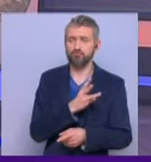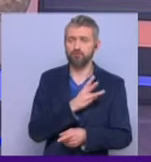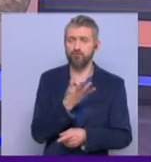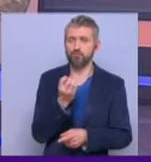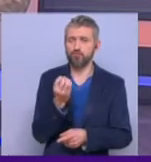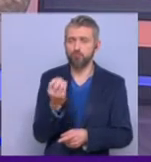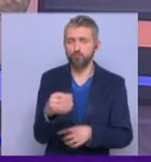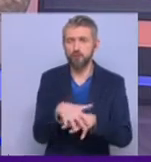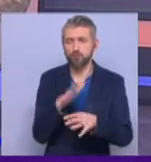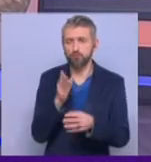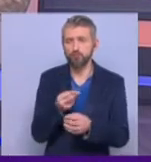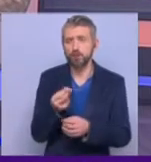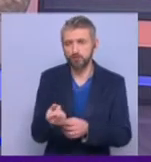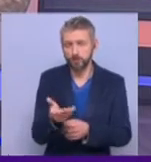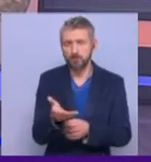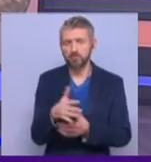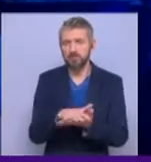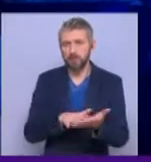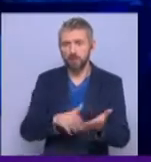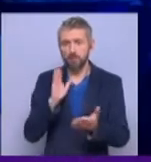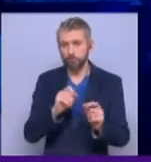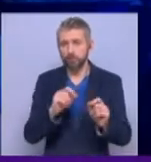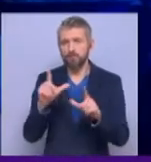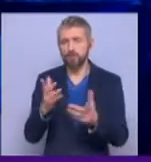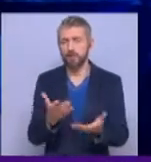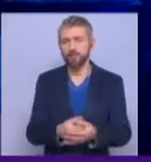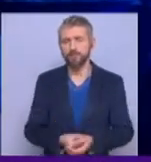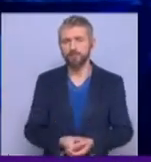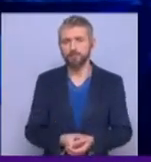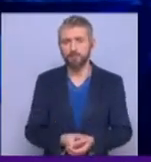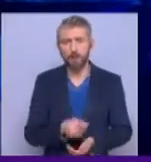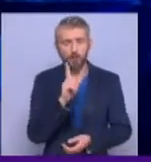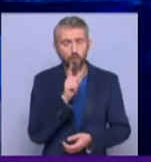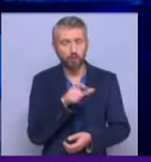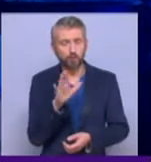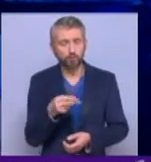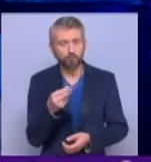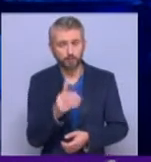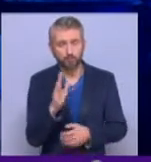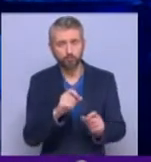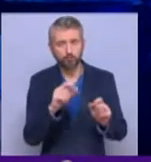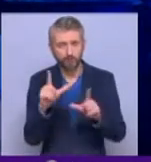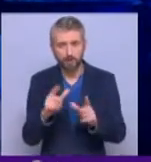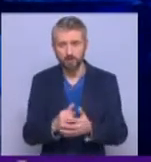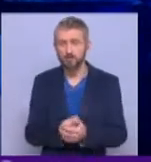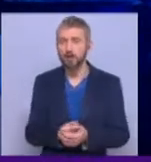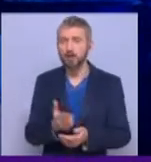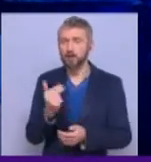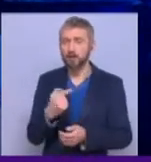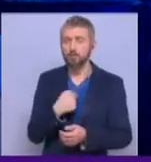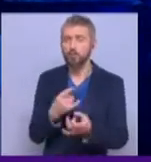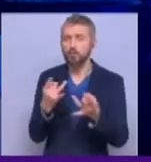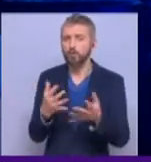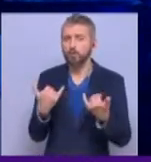народ будет продолжать платить, но будут повышать. Пока люди будут мне платить, просто, будет вот подвышивать? Мне